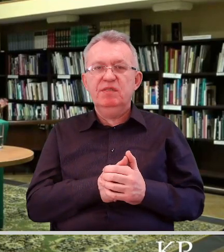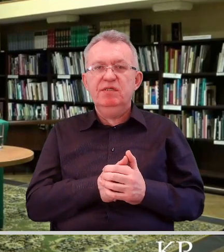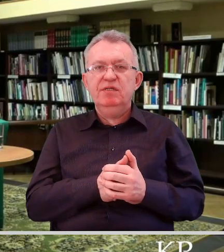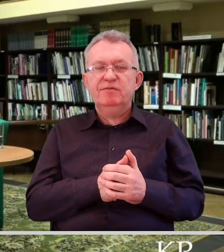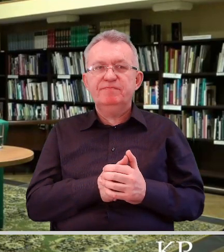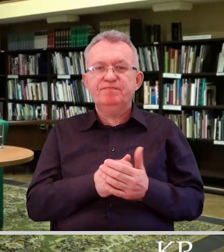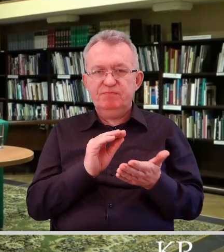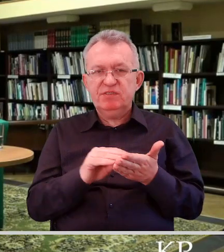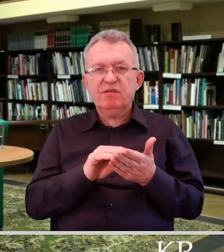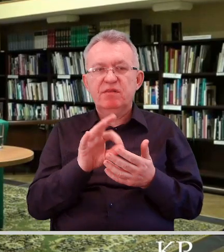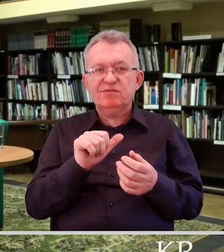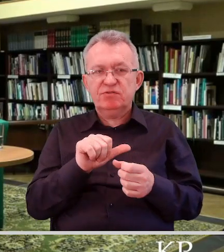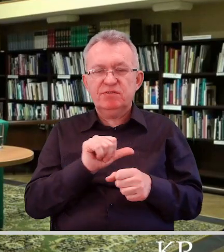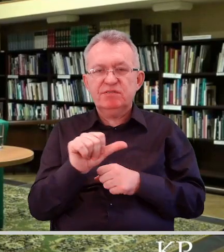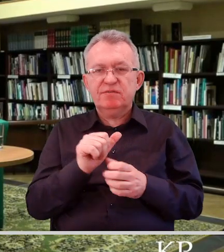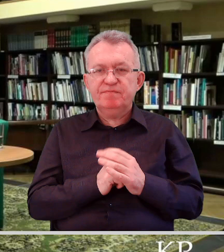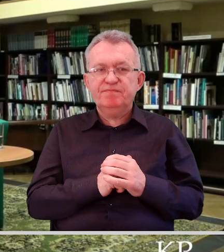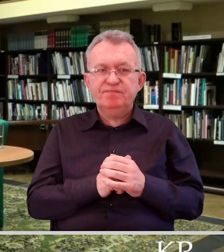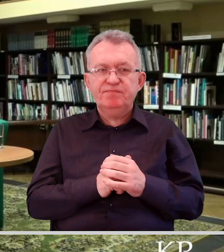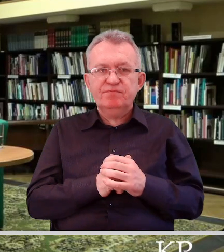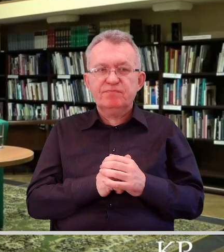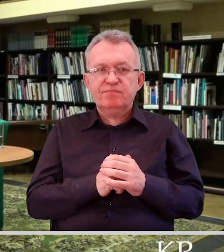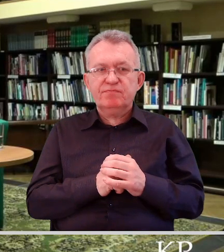no tak, też jestem.